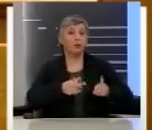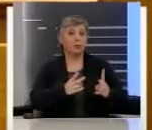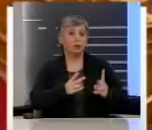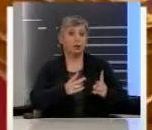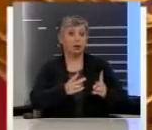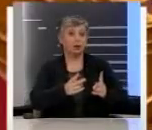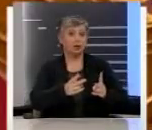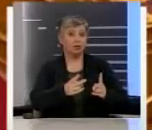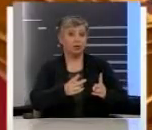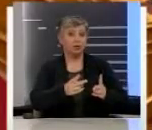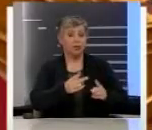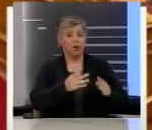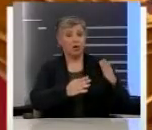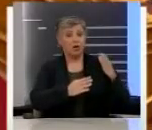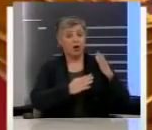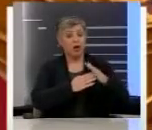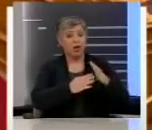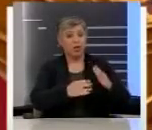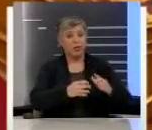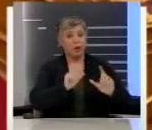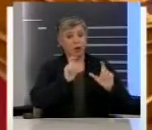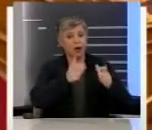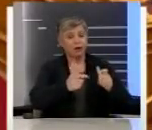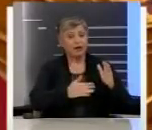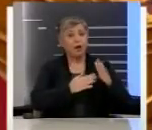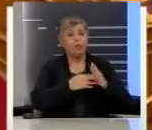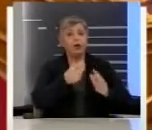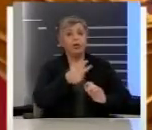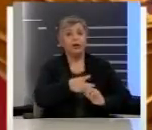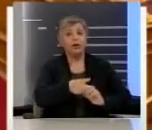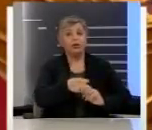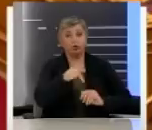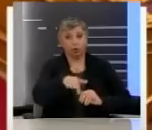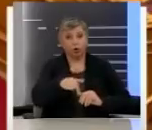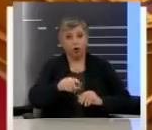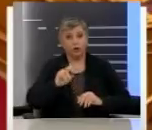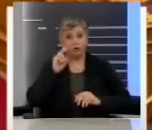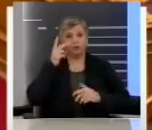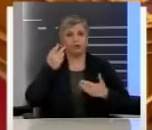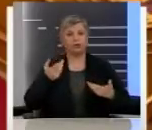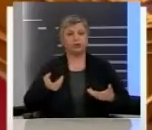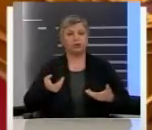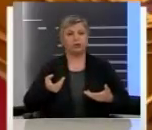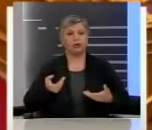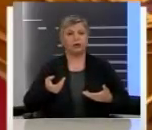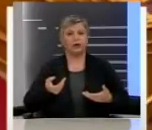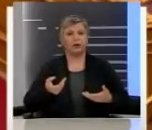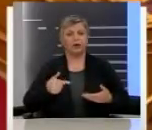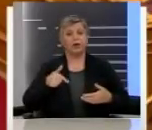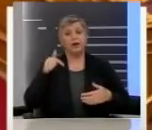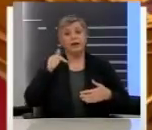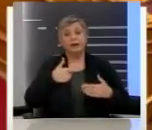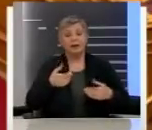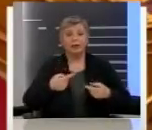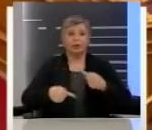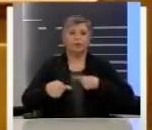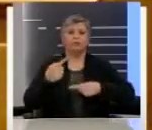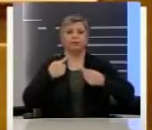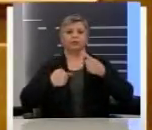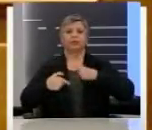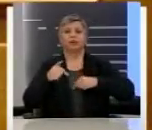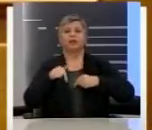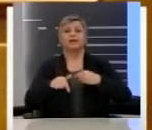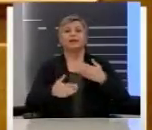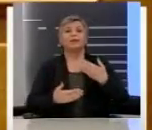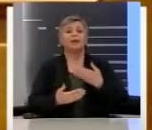Και για να χρυσώσει μετά το χάπι σήμερα το πρωί, έσπευσε να πάρει το χαρτοφυλάκιο